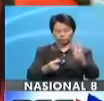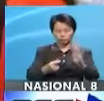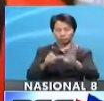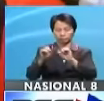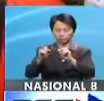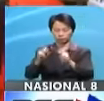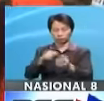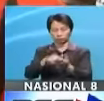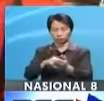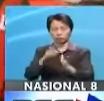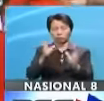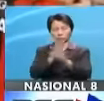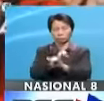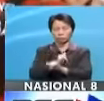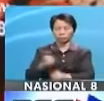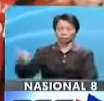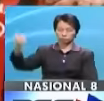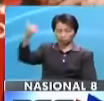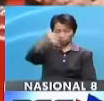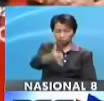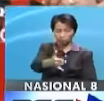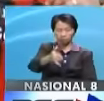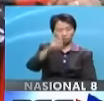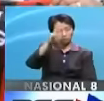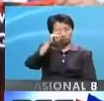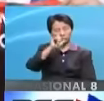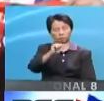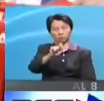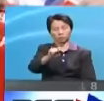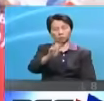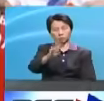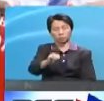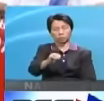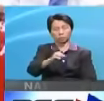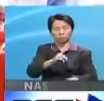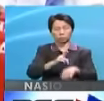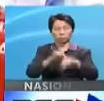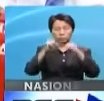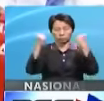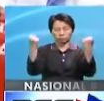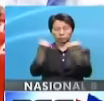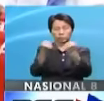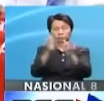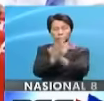ini, Sarawak akan menerima kunjungan Angkatan Tentera Malaysia ATM di Stadium Negeri.